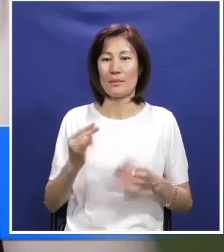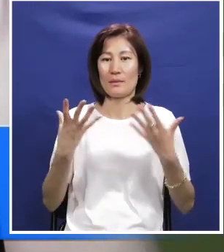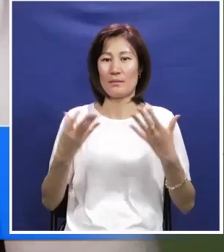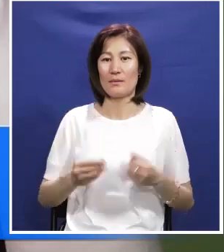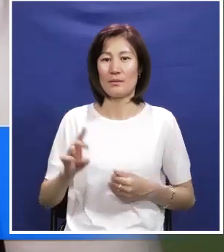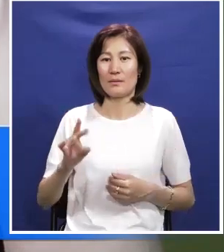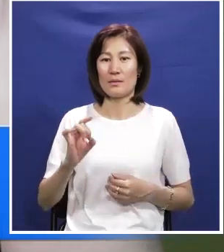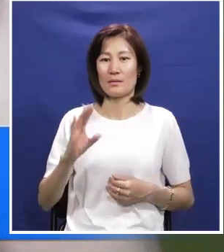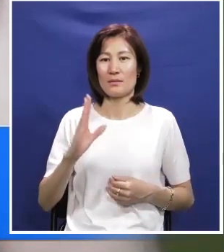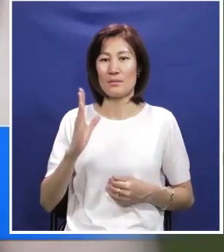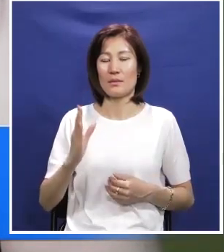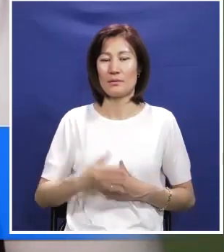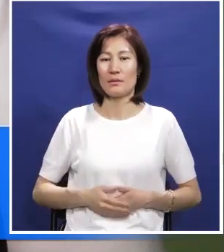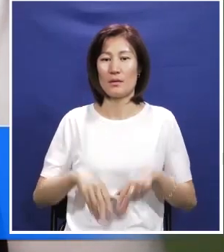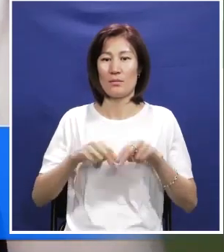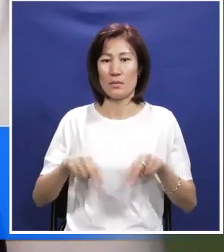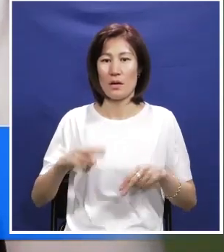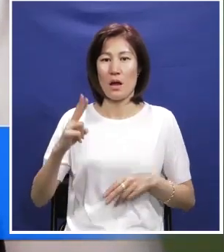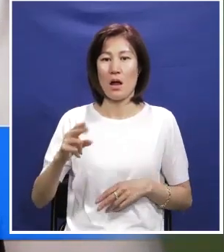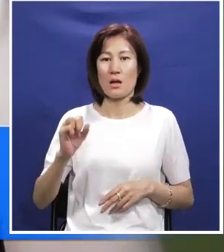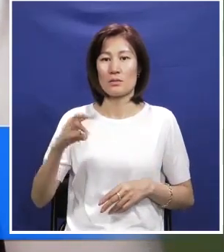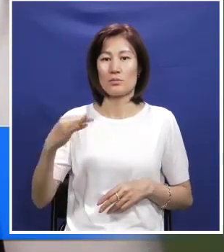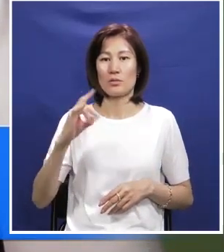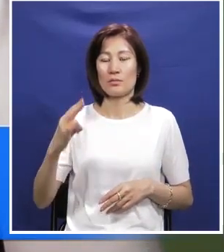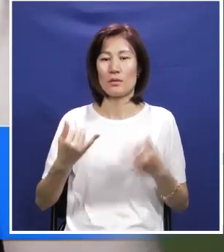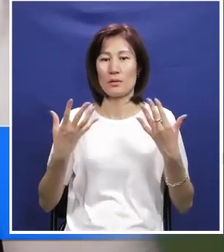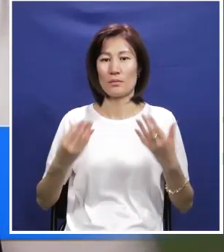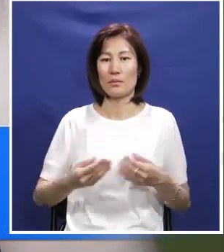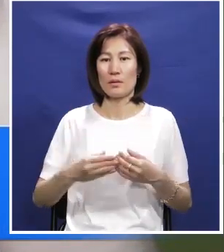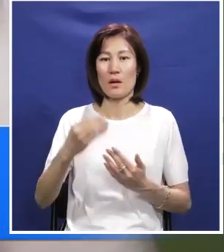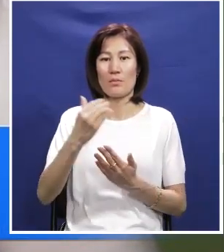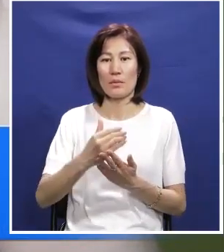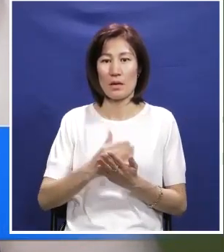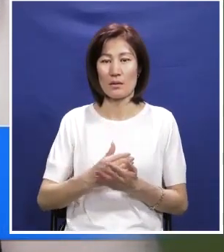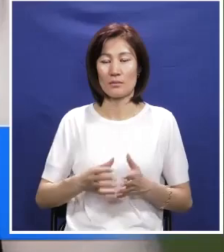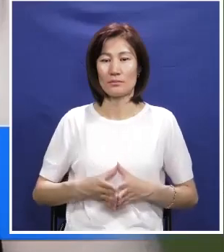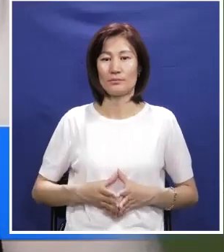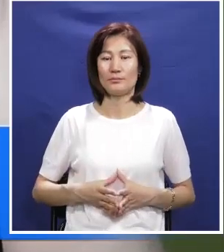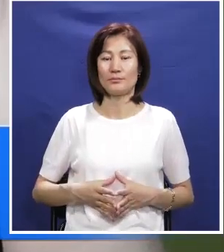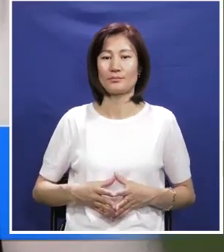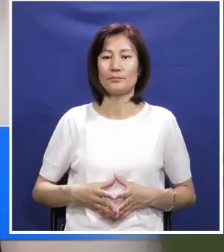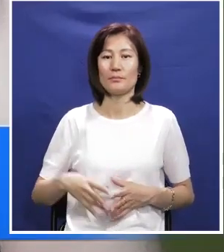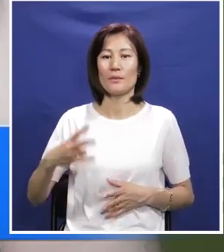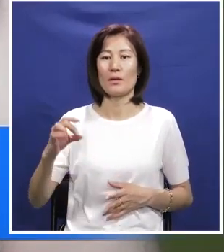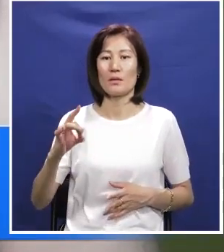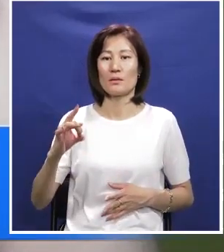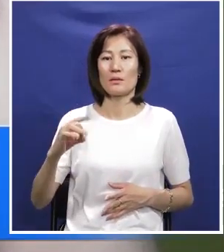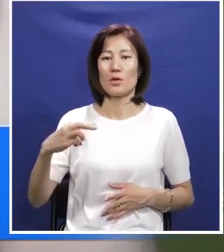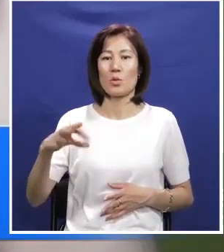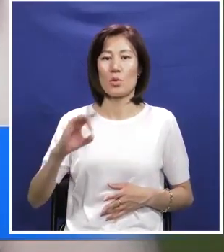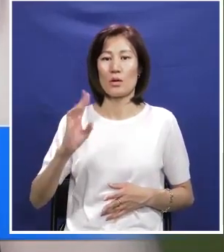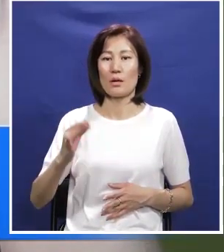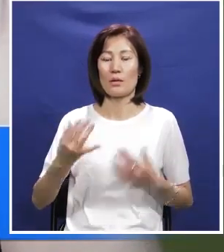Әбішұлы Назарбаевтың, президентіміздің Қасым Жомарт Тоқаевтың қазіргі программасы бойынша